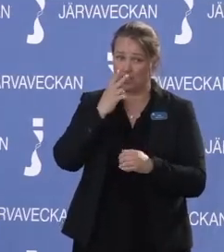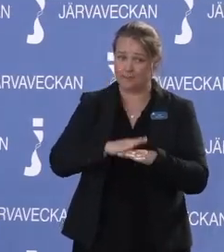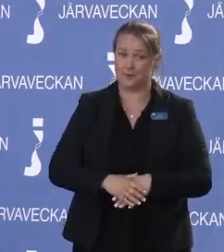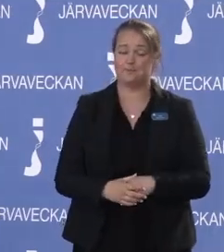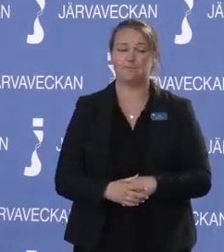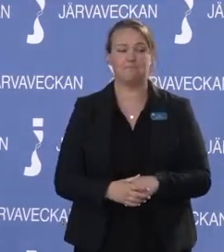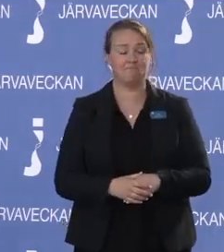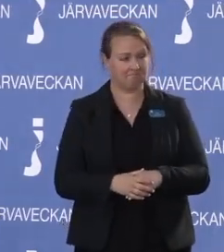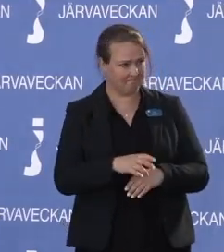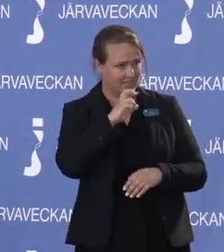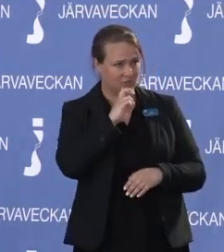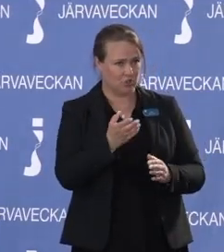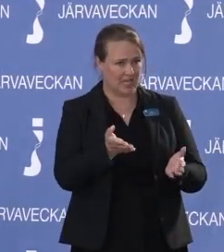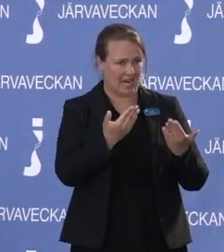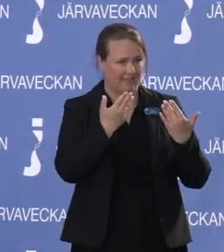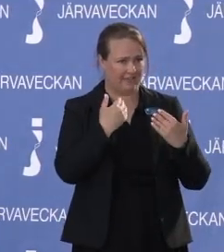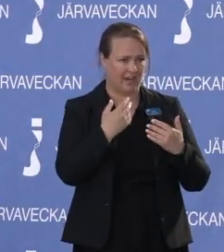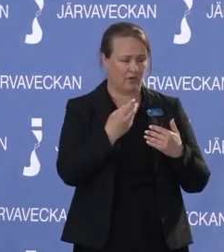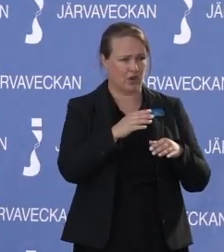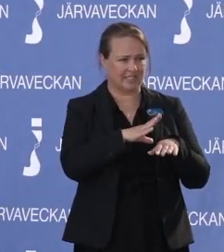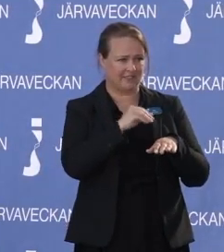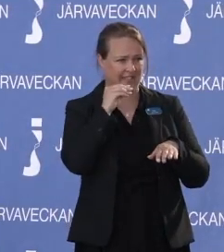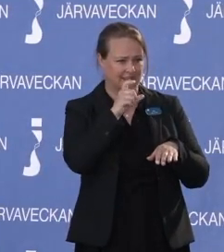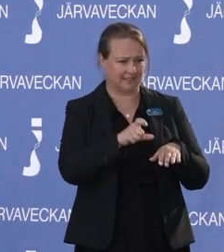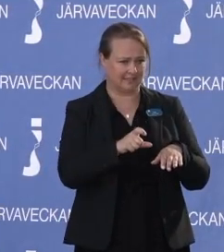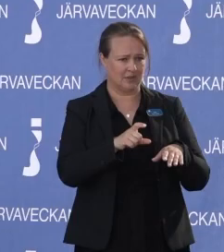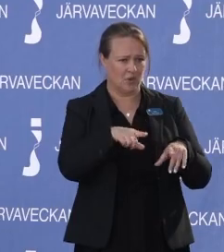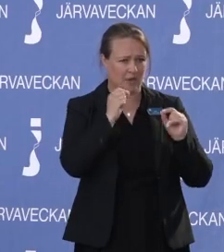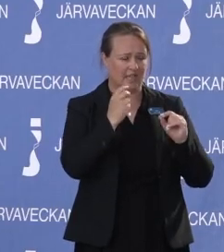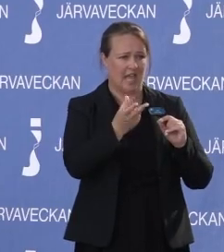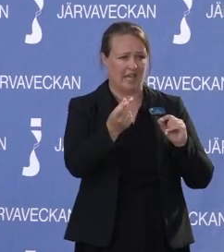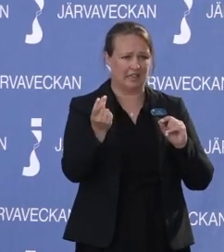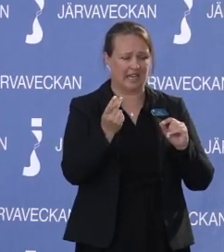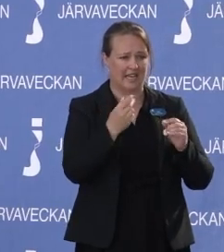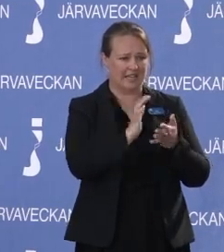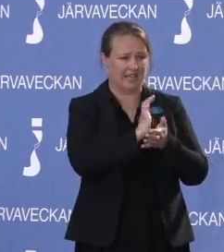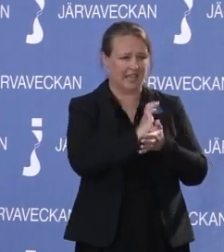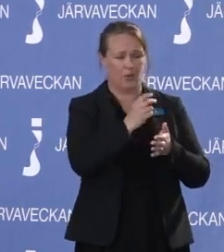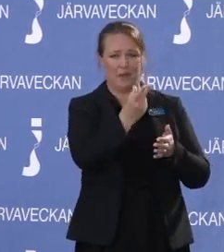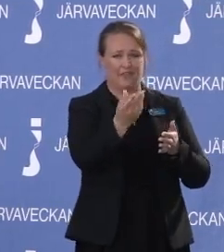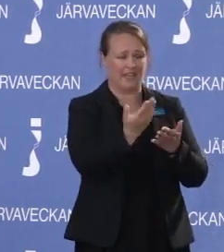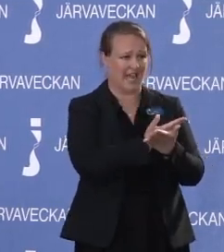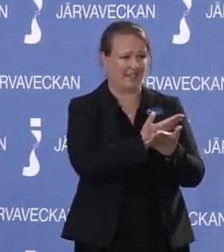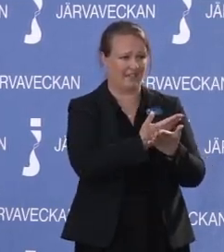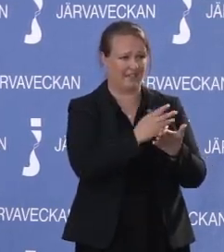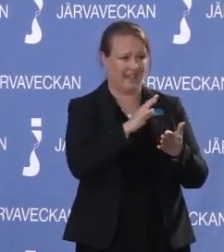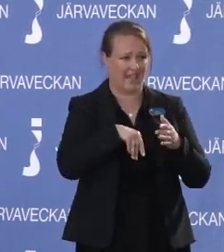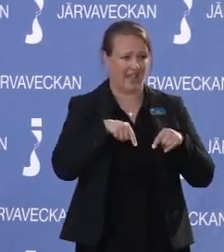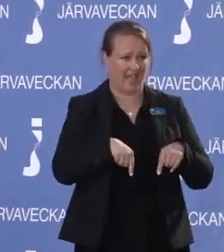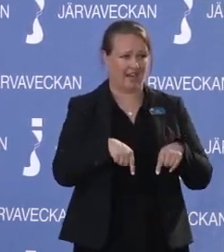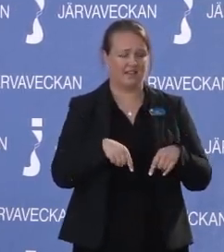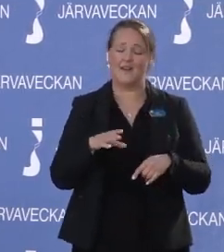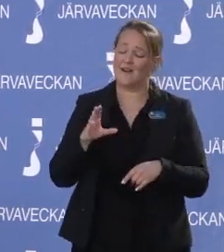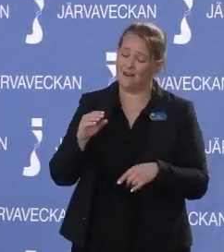tydligen lättare att vara svensk och hitta många tidningar om man åker till andra länder. Nej, men precis. Att driva